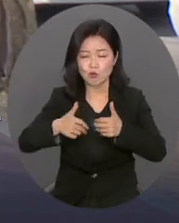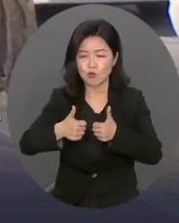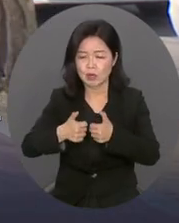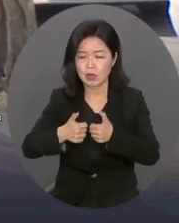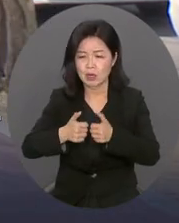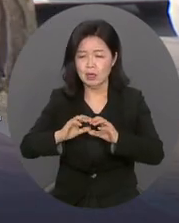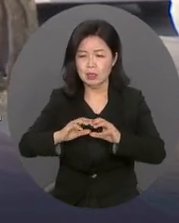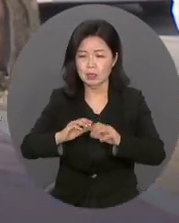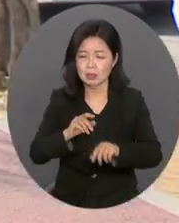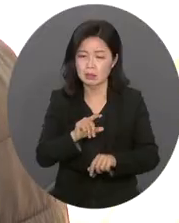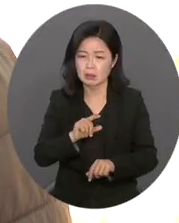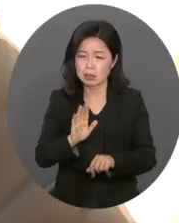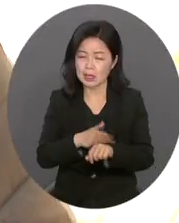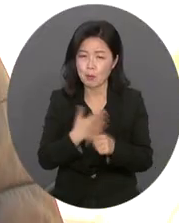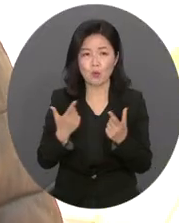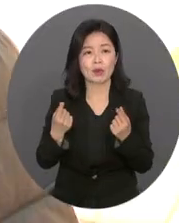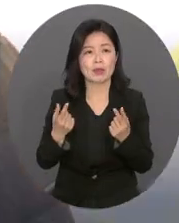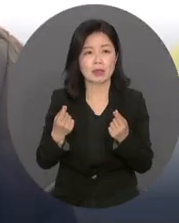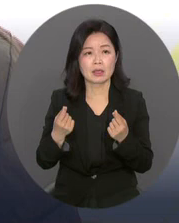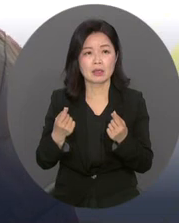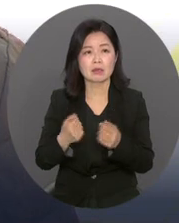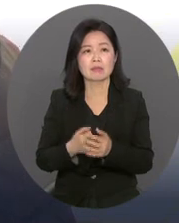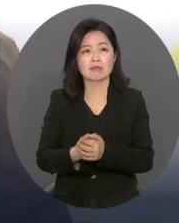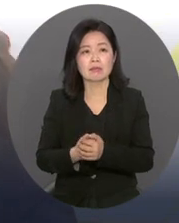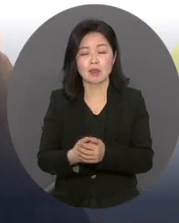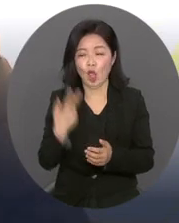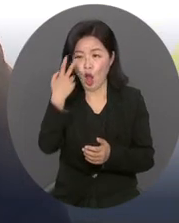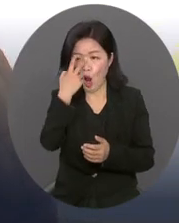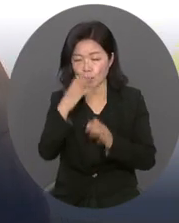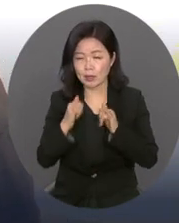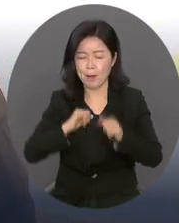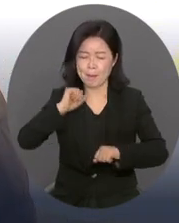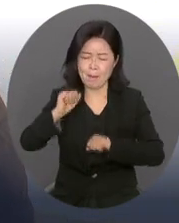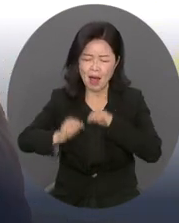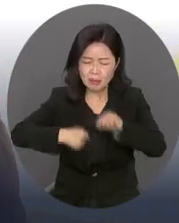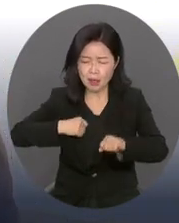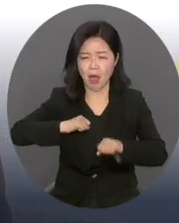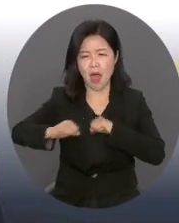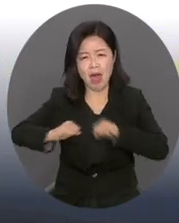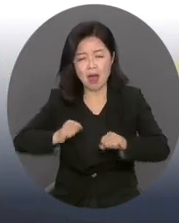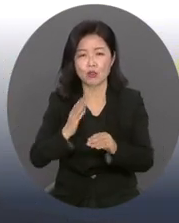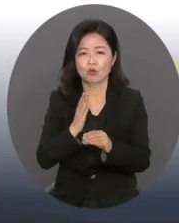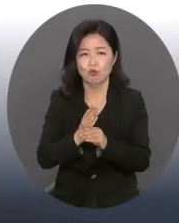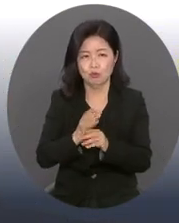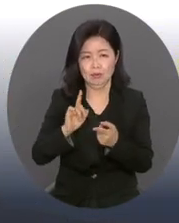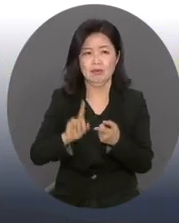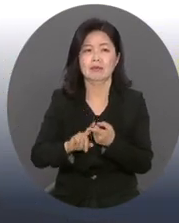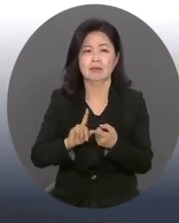그것이 정치가 아니에요. 검사들이 무소불위에 지금 권력을 행사하고 있잖아요. 그래서 좀 굉장히